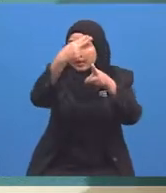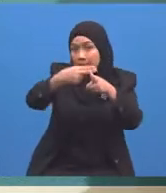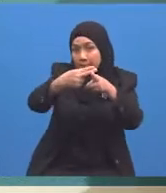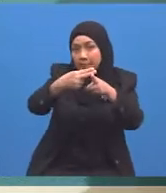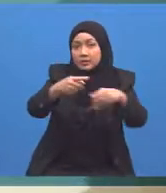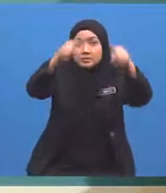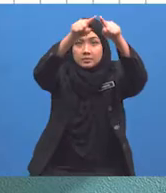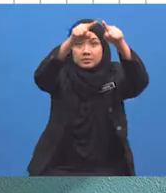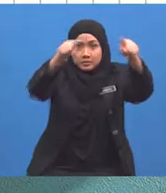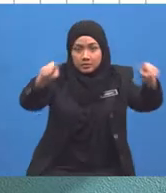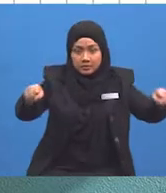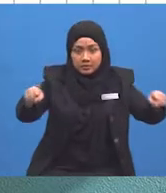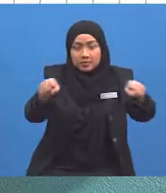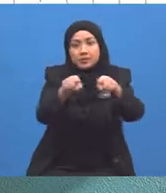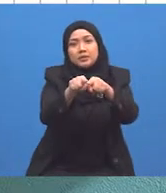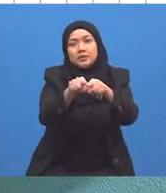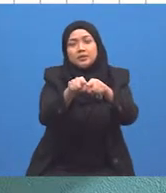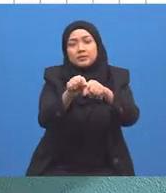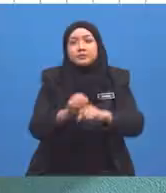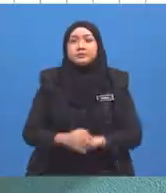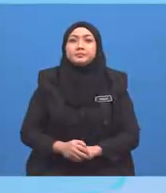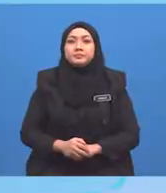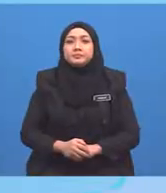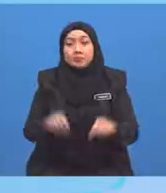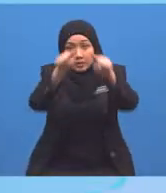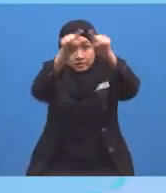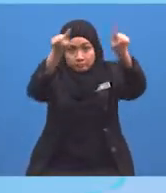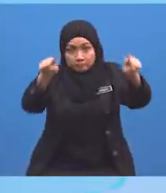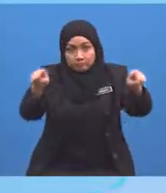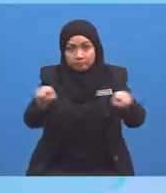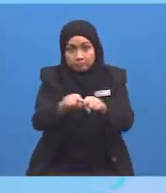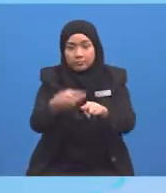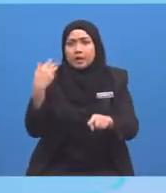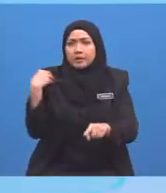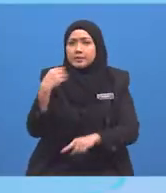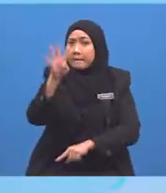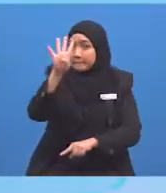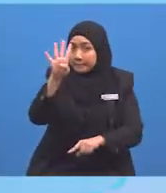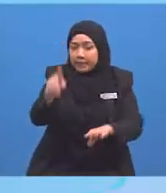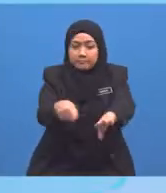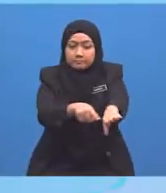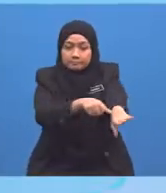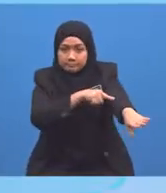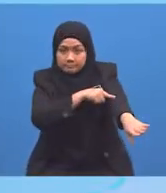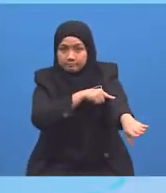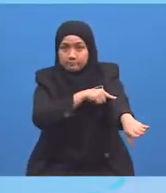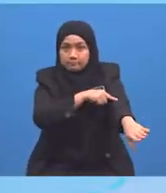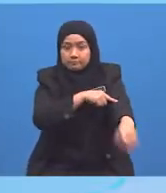3 dan 4 sisi? Tentu ingat. Poligon yang mempunyai 3